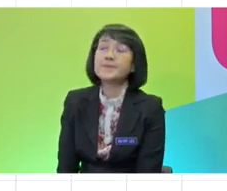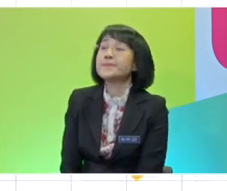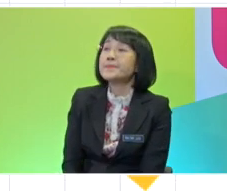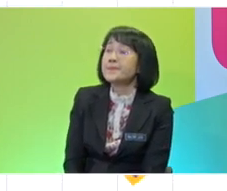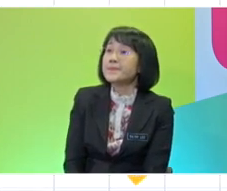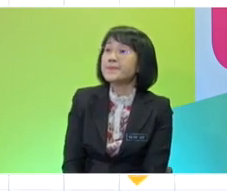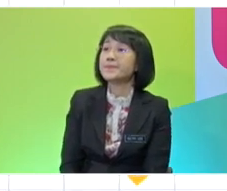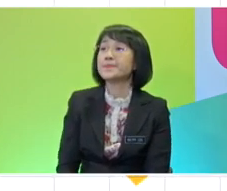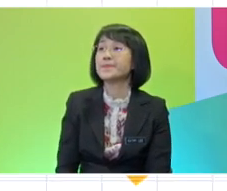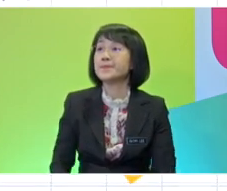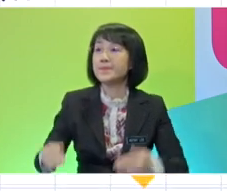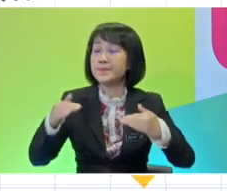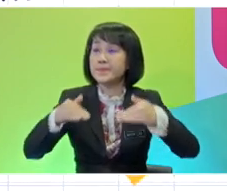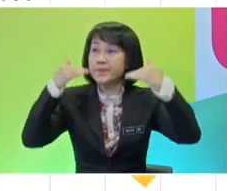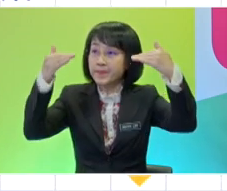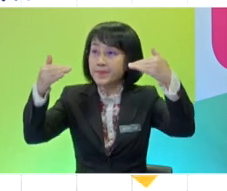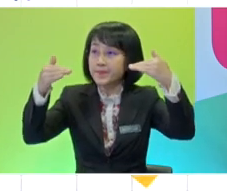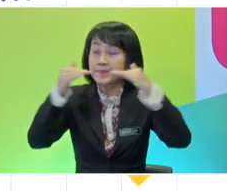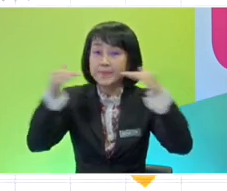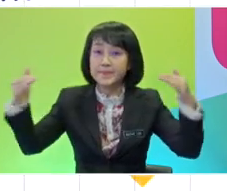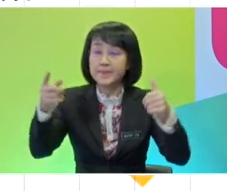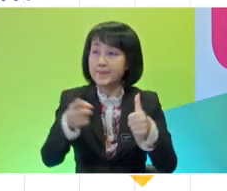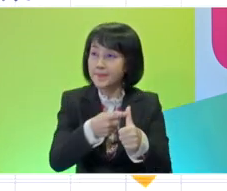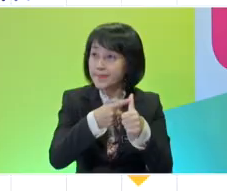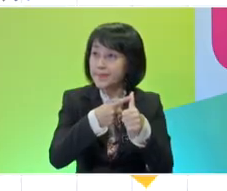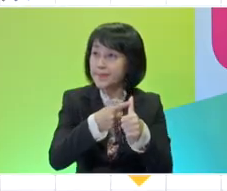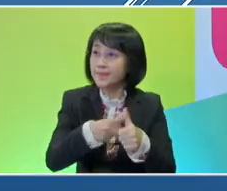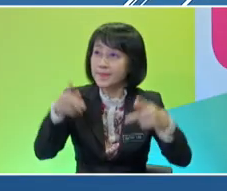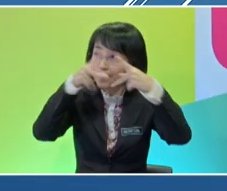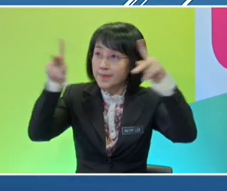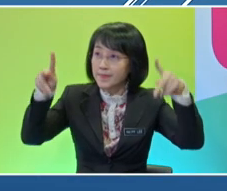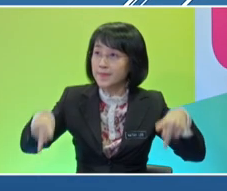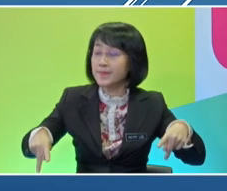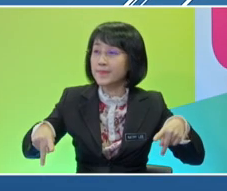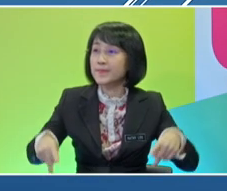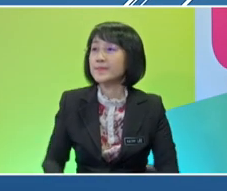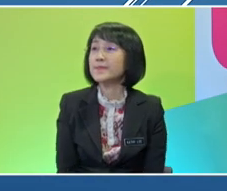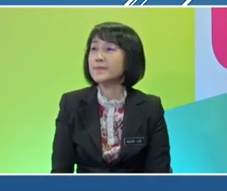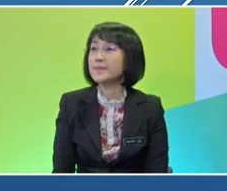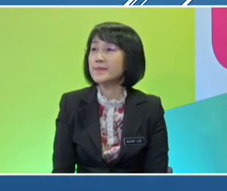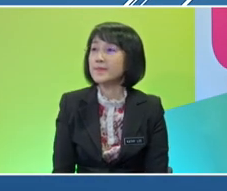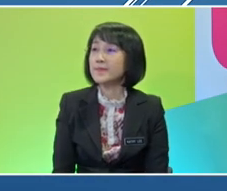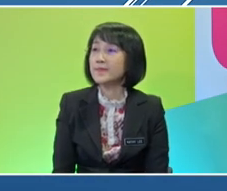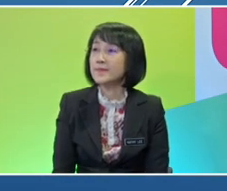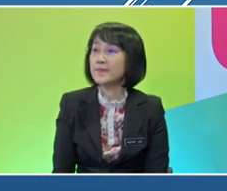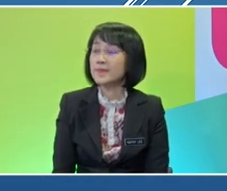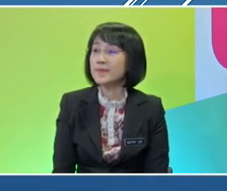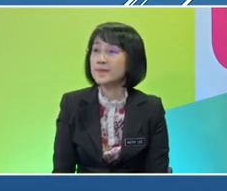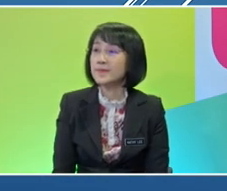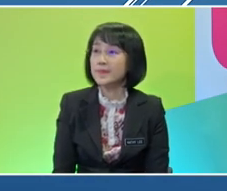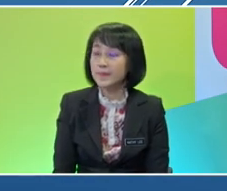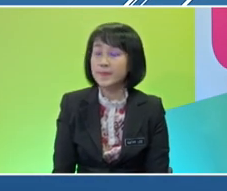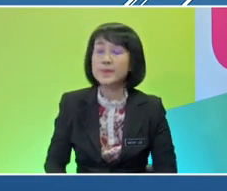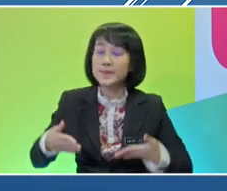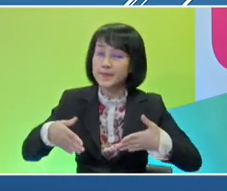di peringkat tahap pertama pemeriksaan awam di dalam Taman Cina di jalankan pada peringkat